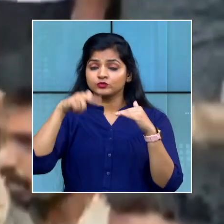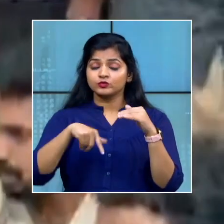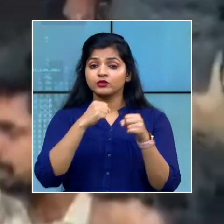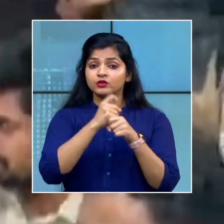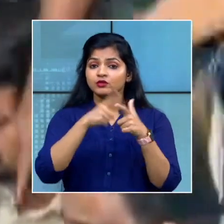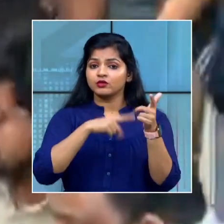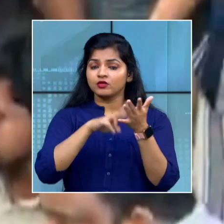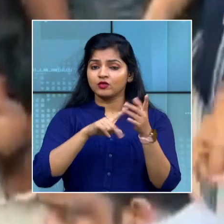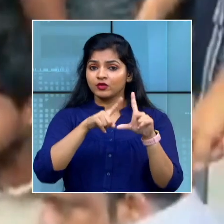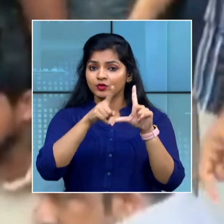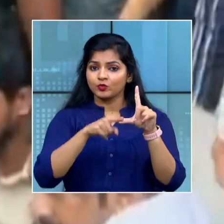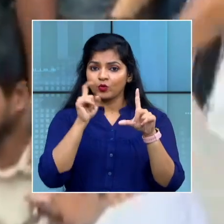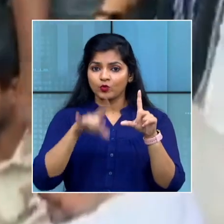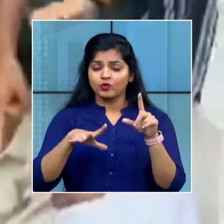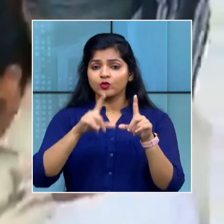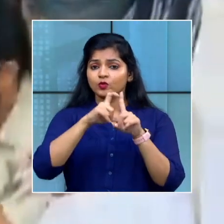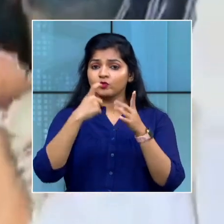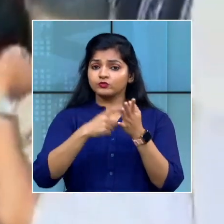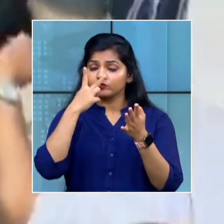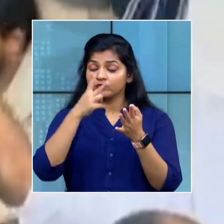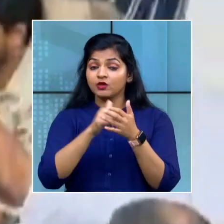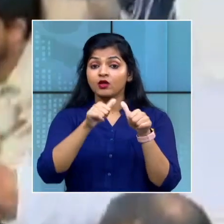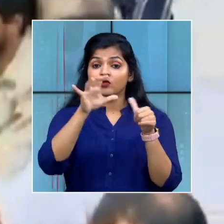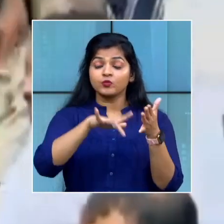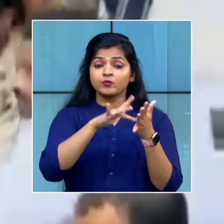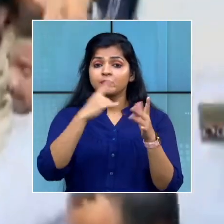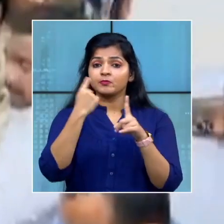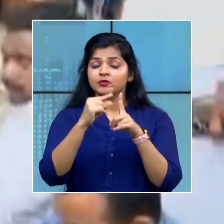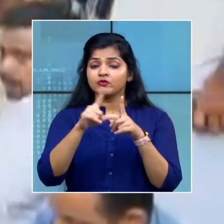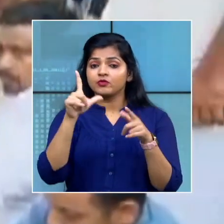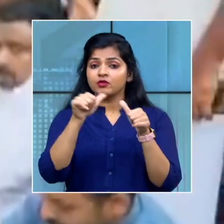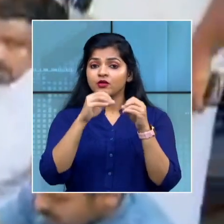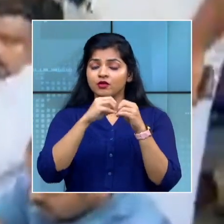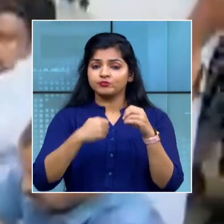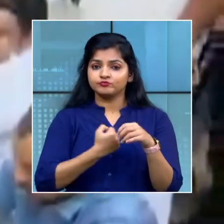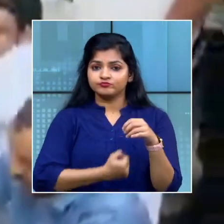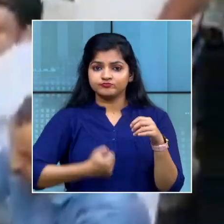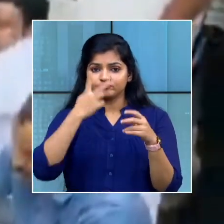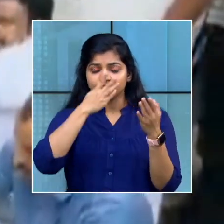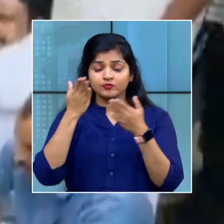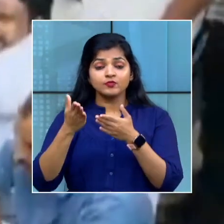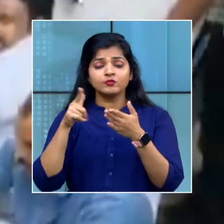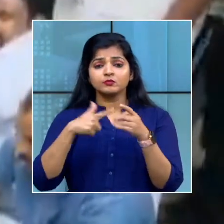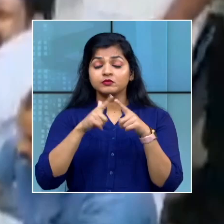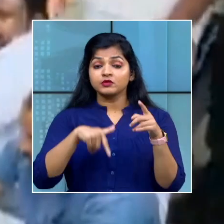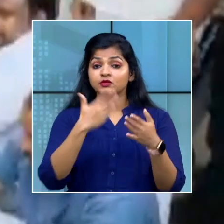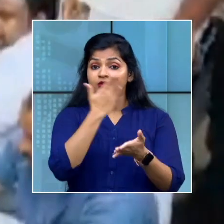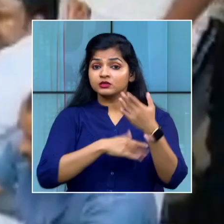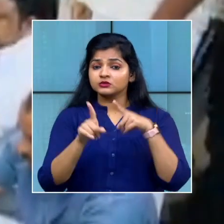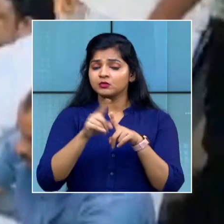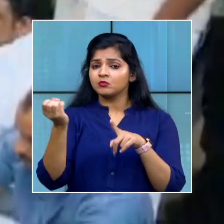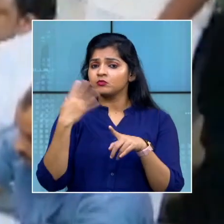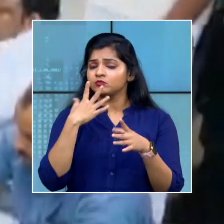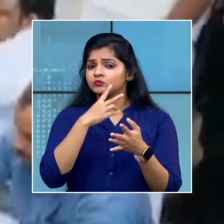ഇവർ നിർദ്ദേശപ്രകാരം ആലപ്പുഴയിലെ 2 സ്വകാര്യ ലാബുകളിൽ നടത്തിയിട്ടുള്ള പരിശോധനയിൽ പക്ഷേ ഇത്തരത്തിലുള്ള വൈകല്യങ്ങൾ ഒന്നും കണ്ടെത്താനായിട്ടില്ല എന്നുള്ളതാണ്